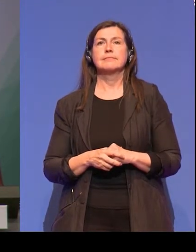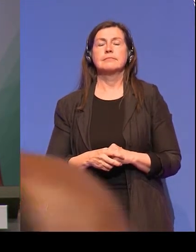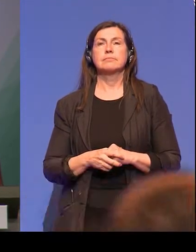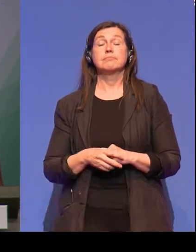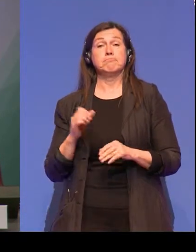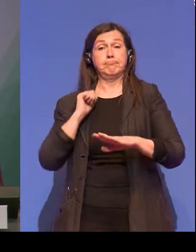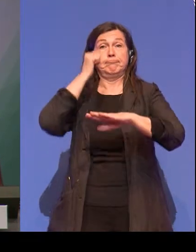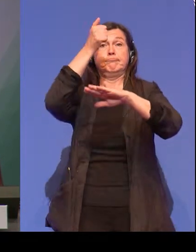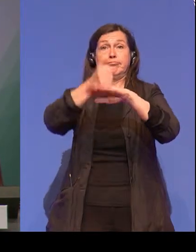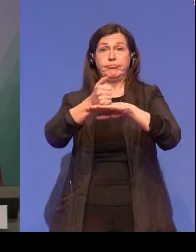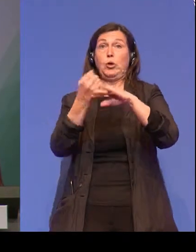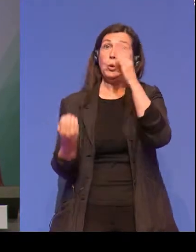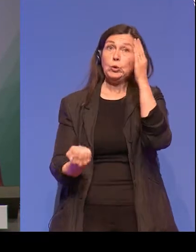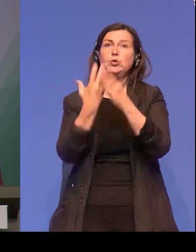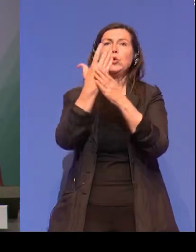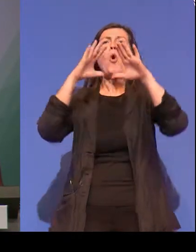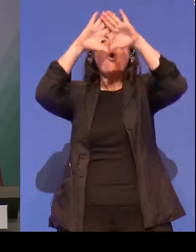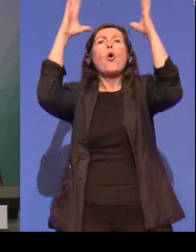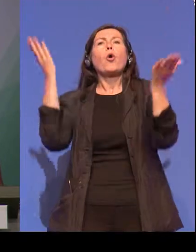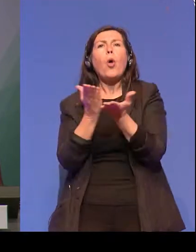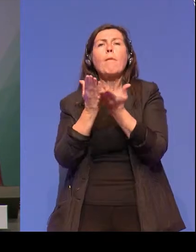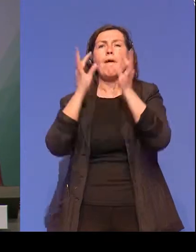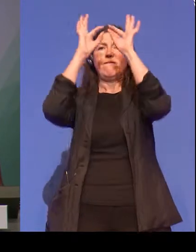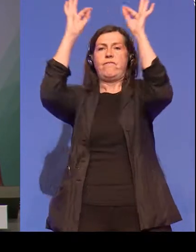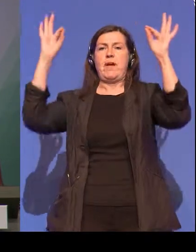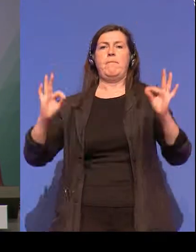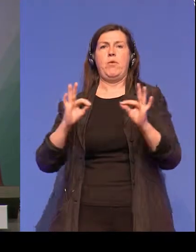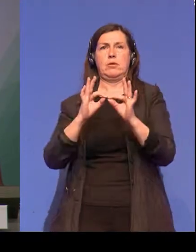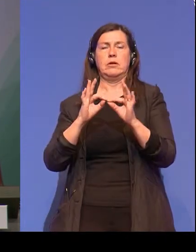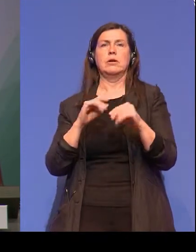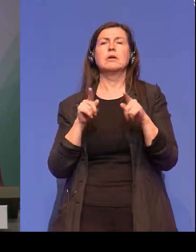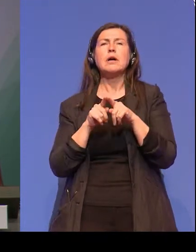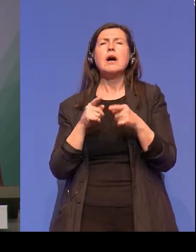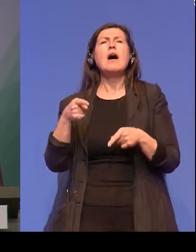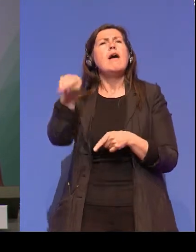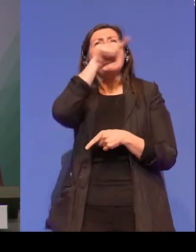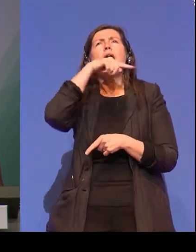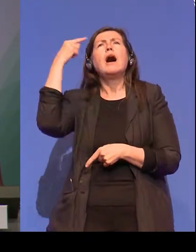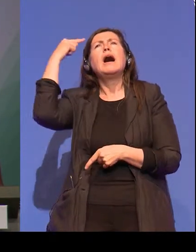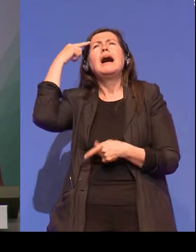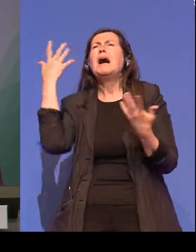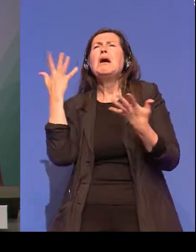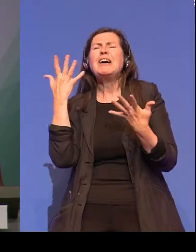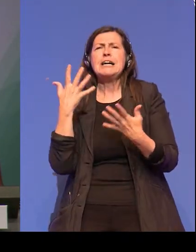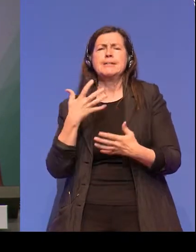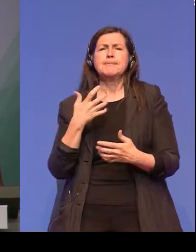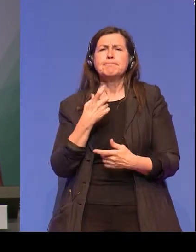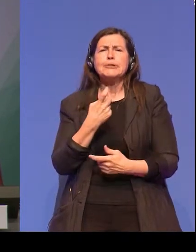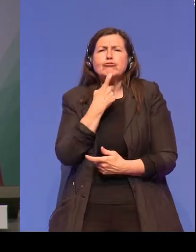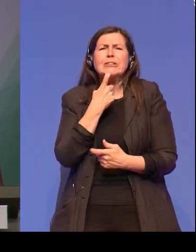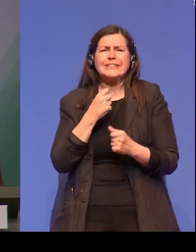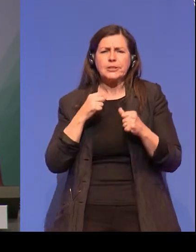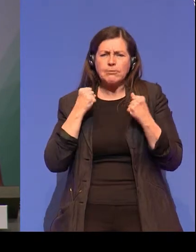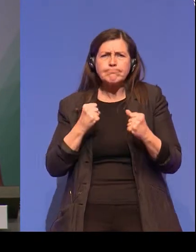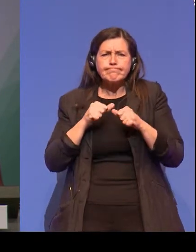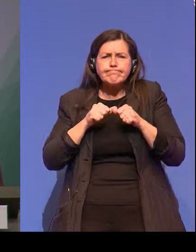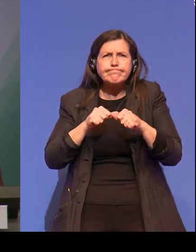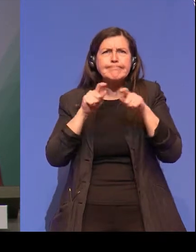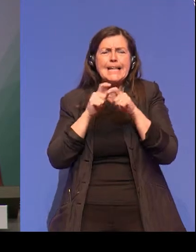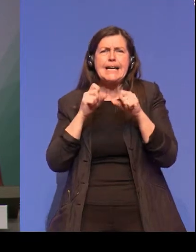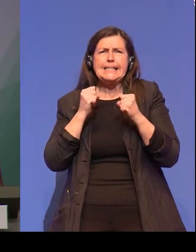de résilience est maintenant reconnue comme le moteur de la réduction durable des